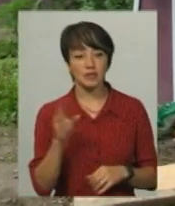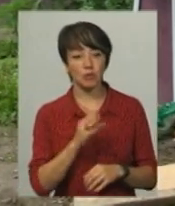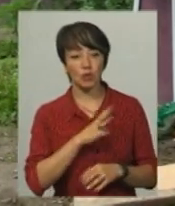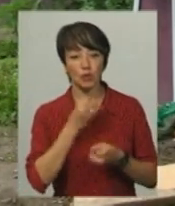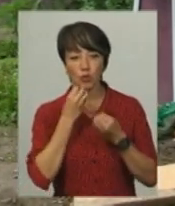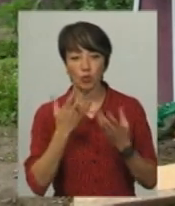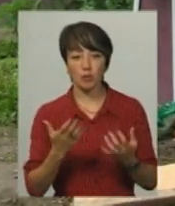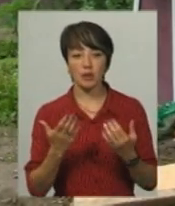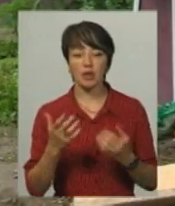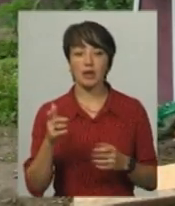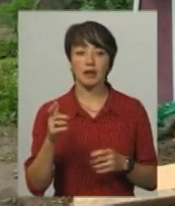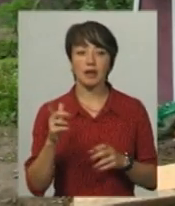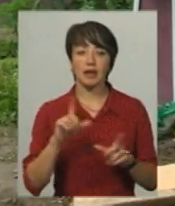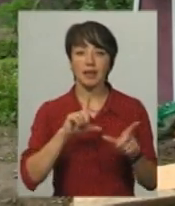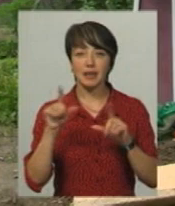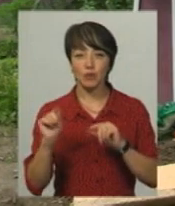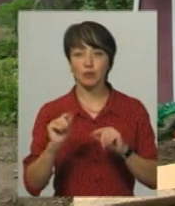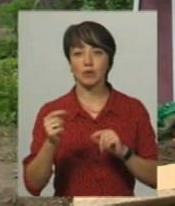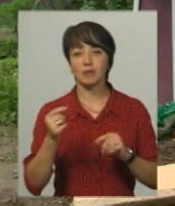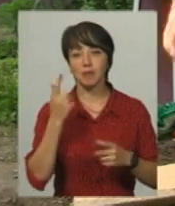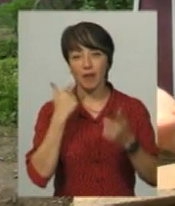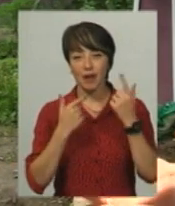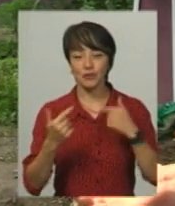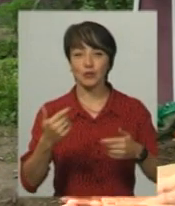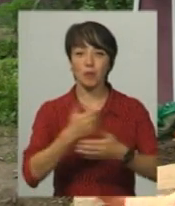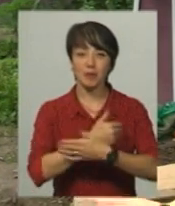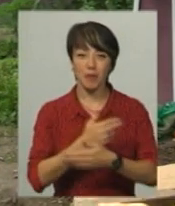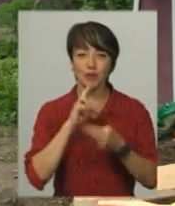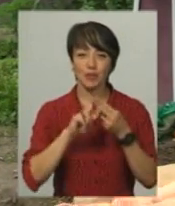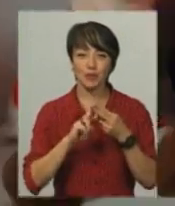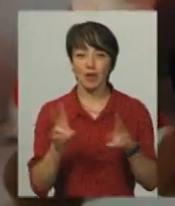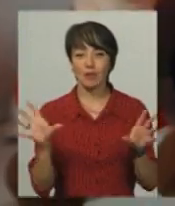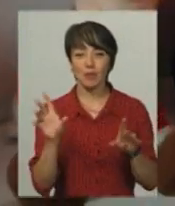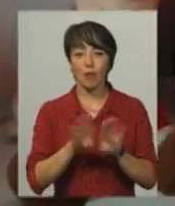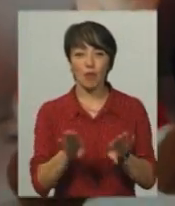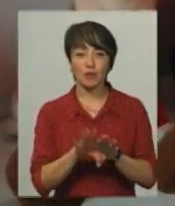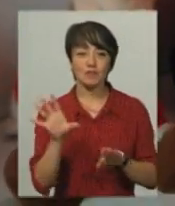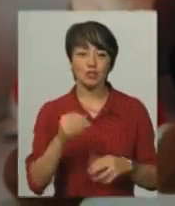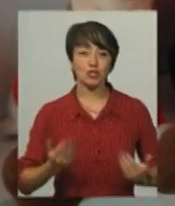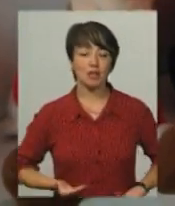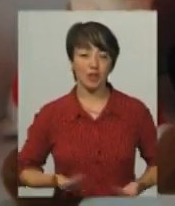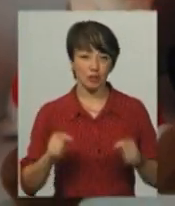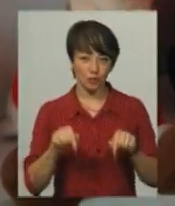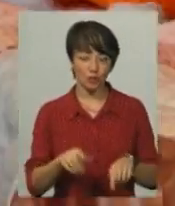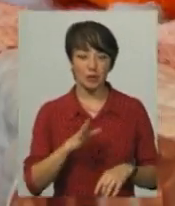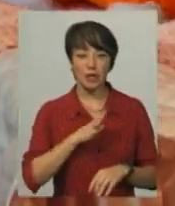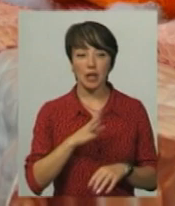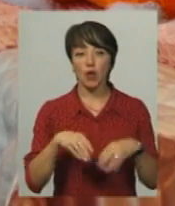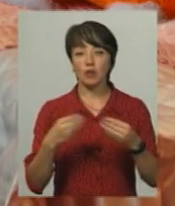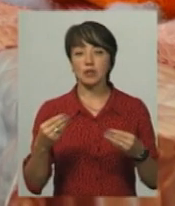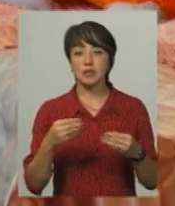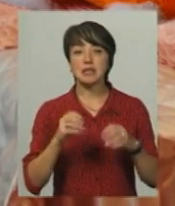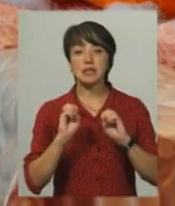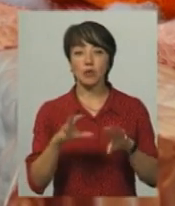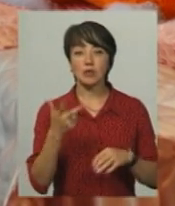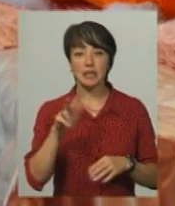добре. Їдуть, плачуть, цілують, обнімають, як то вони тут все життя жили. Людмила і Володимир Гуцелови здають туристам три